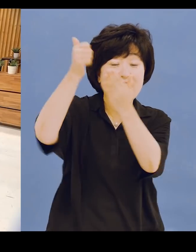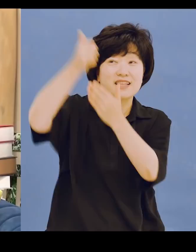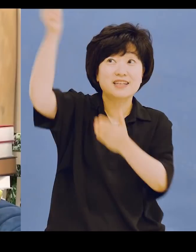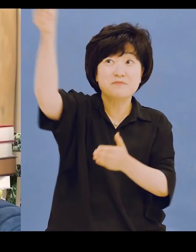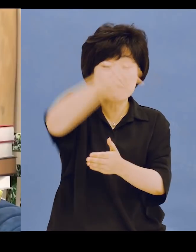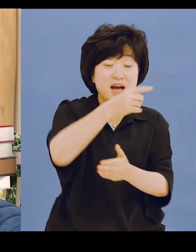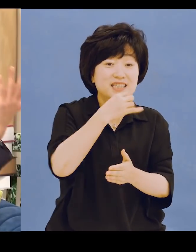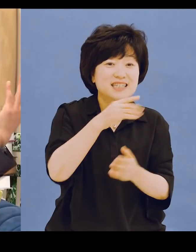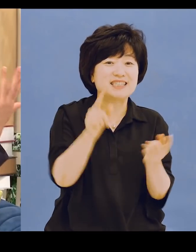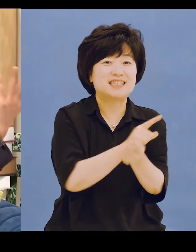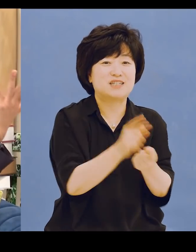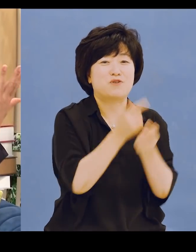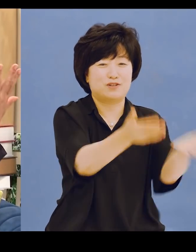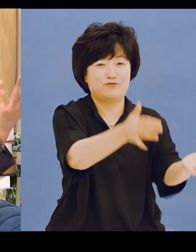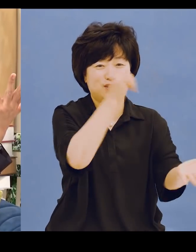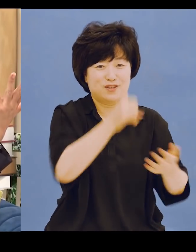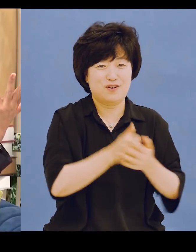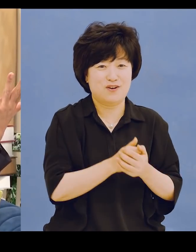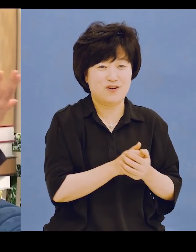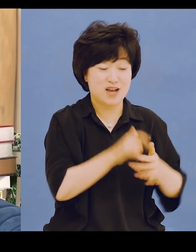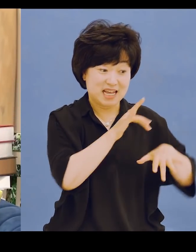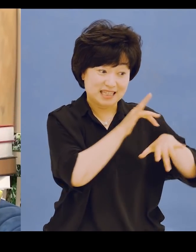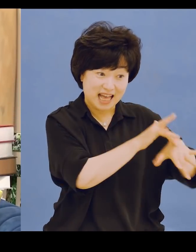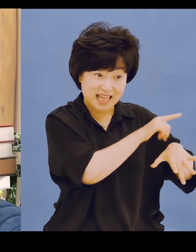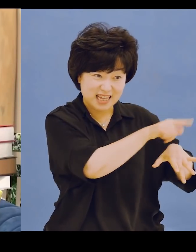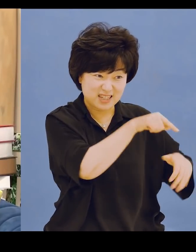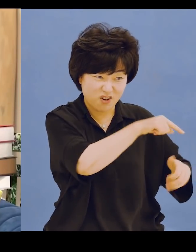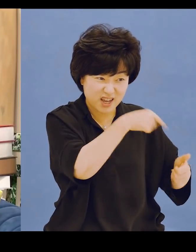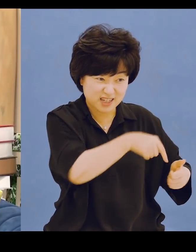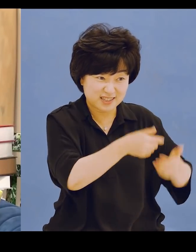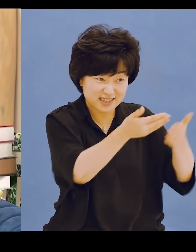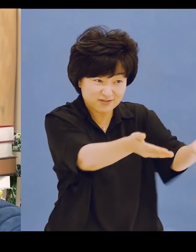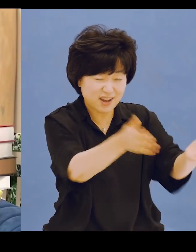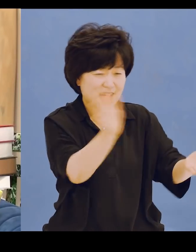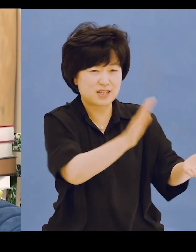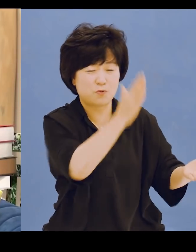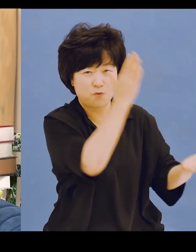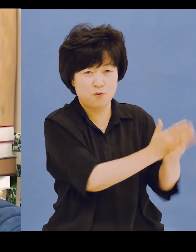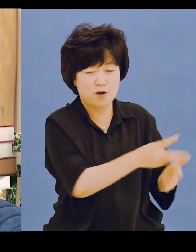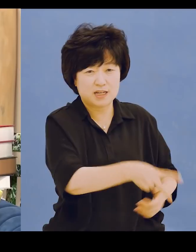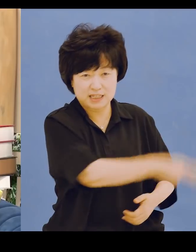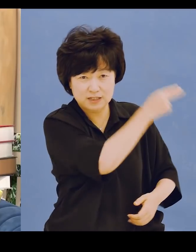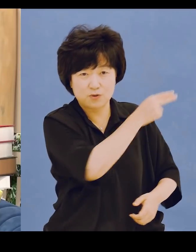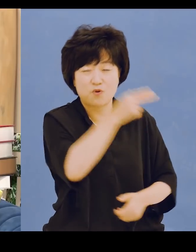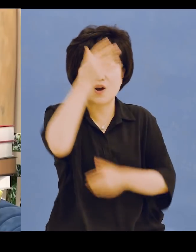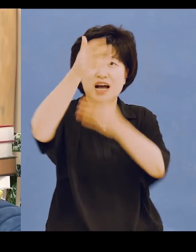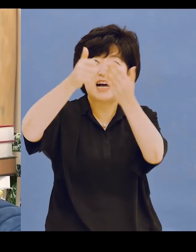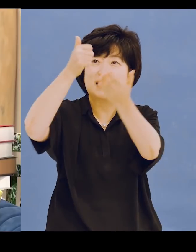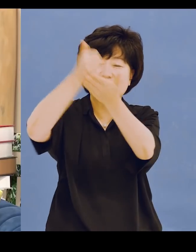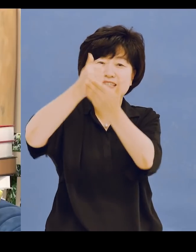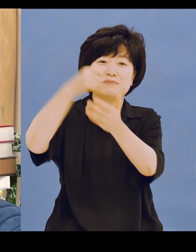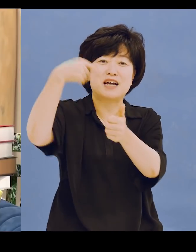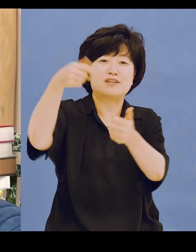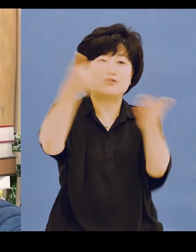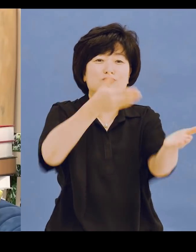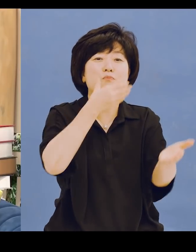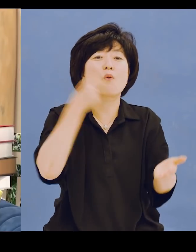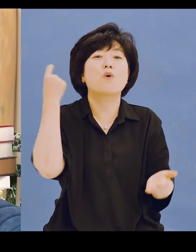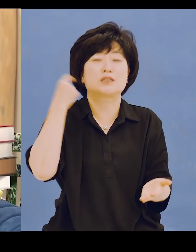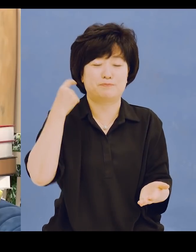있는 내가 가르쳤던 사단의 일 것들을 상기시키고 복음을 가르쳤을 때 그들은